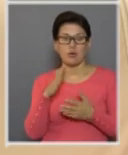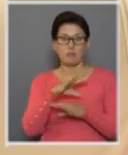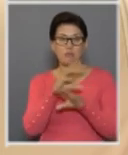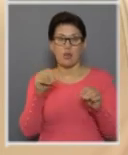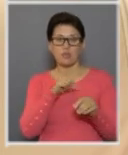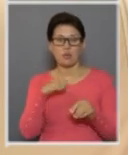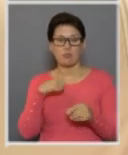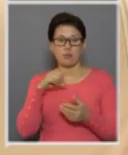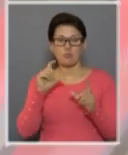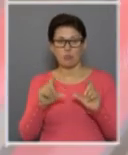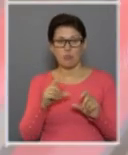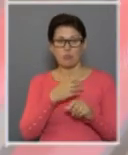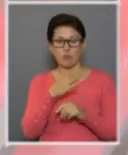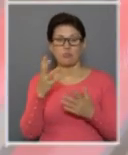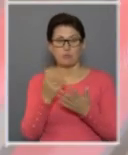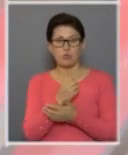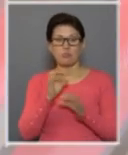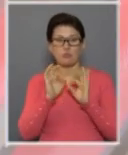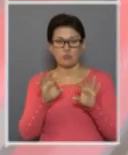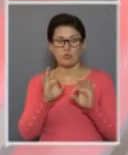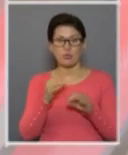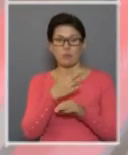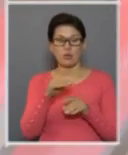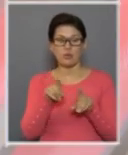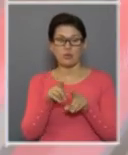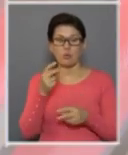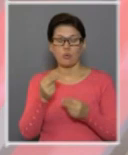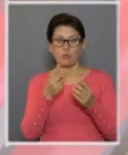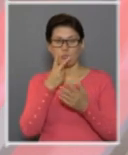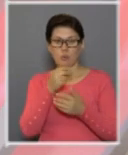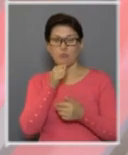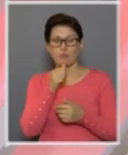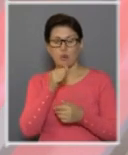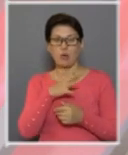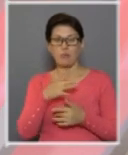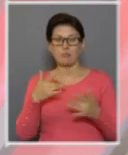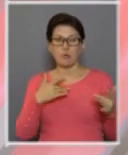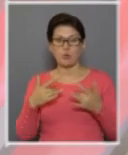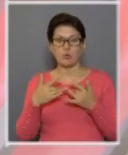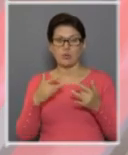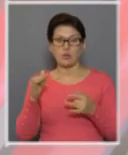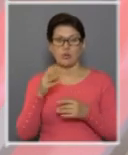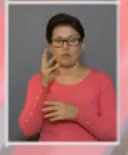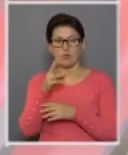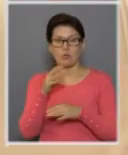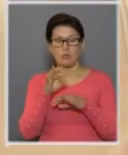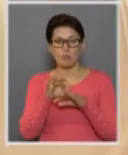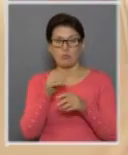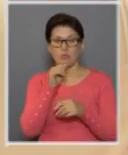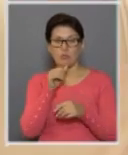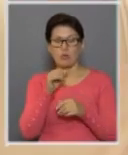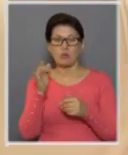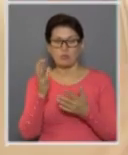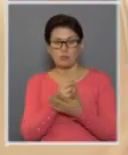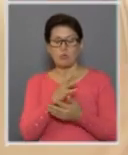барлығы. Соны сомдап шықтық, осындай түсіндірді, сол шын ойнап көр енді сахнада. Видеопроба деген болады ғой.